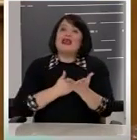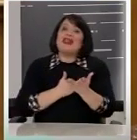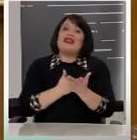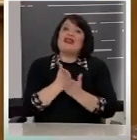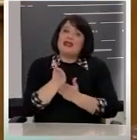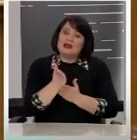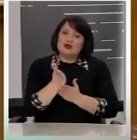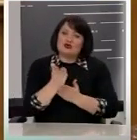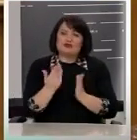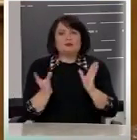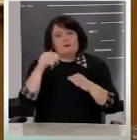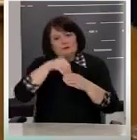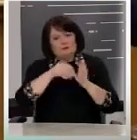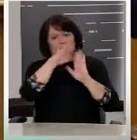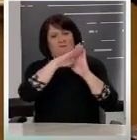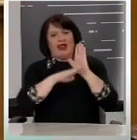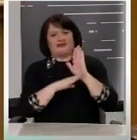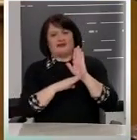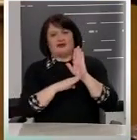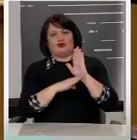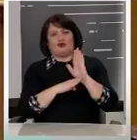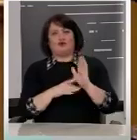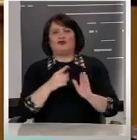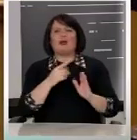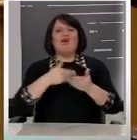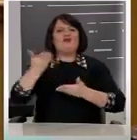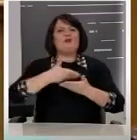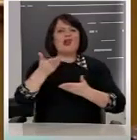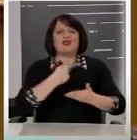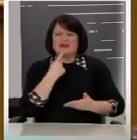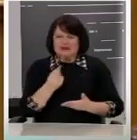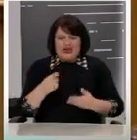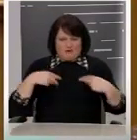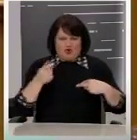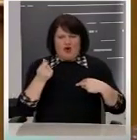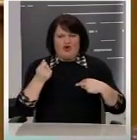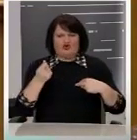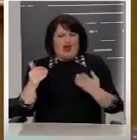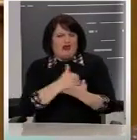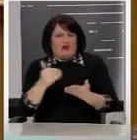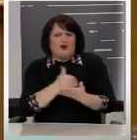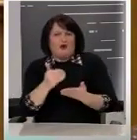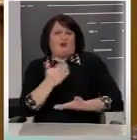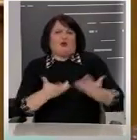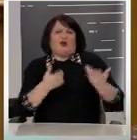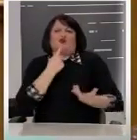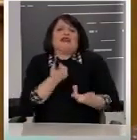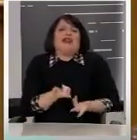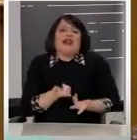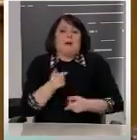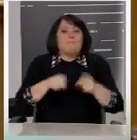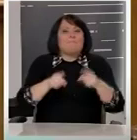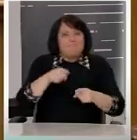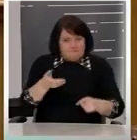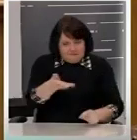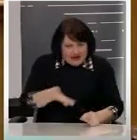του πλαισίου. Βέβαια, όλες οι εφημερίδες είπανε, λέει ο Τσακαλώτος, είναι άδικος ο προπολογισμός. Ή μερικοί από εσάς